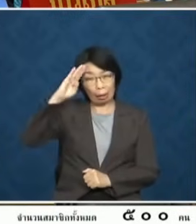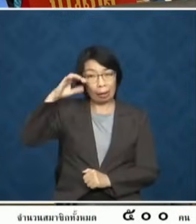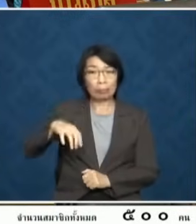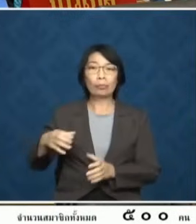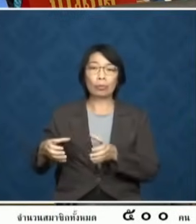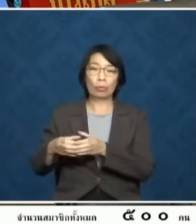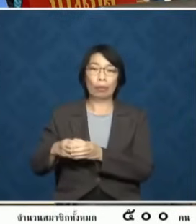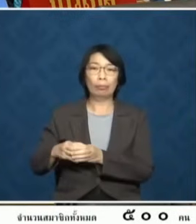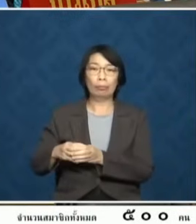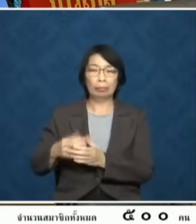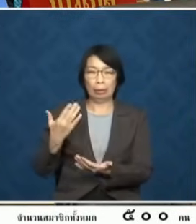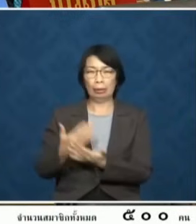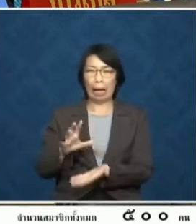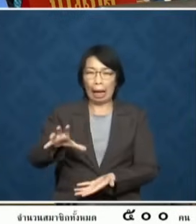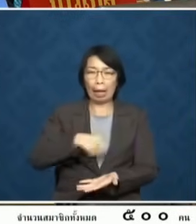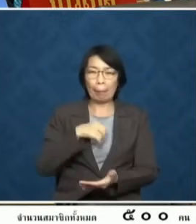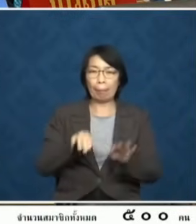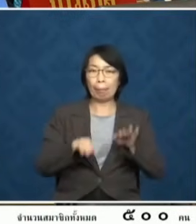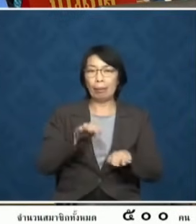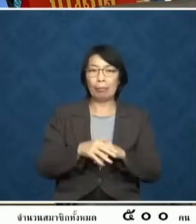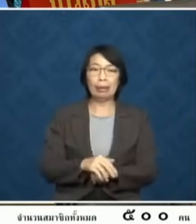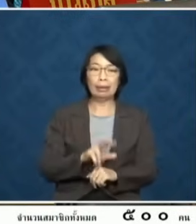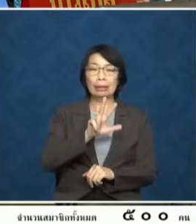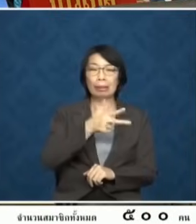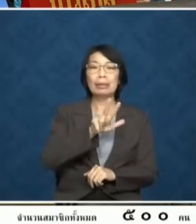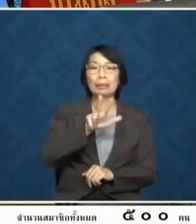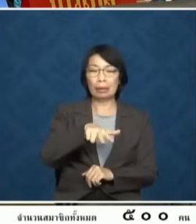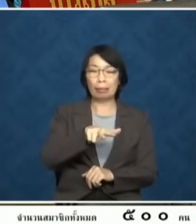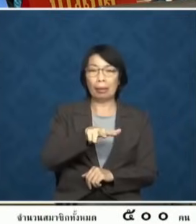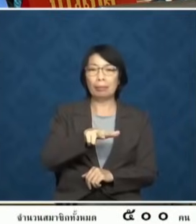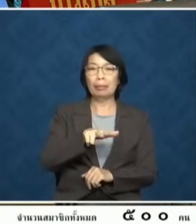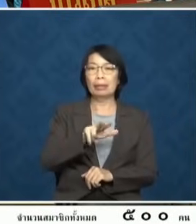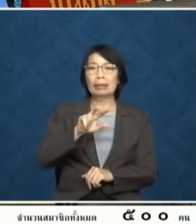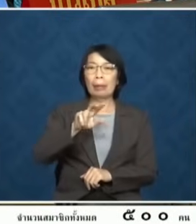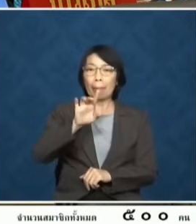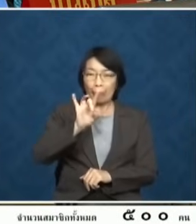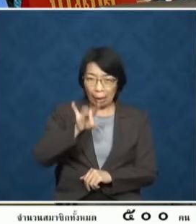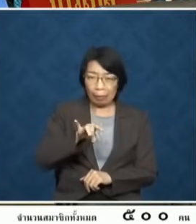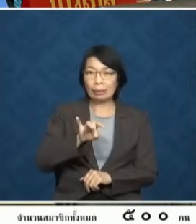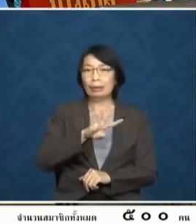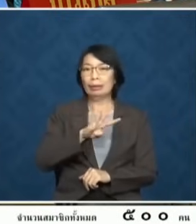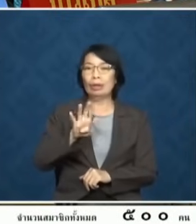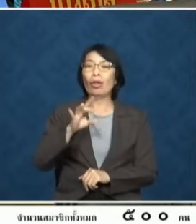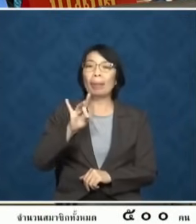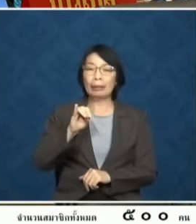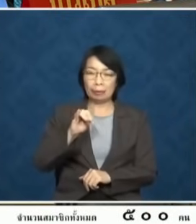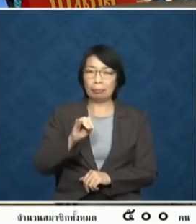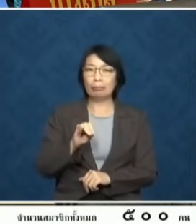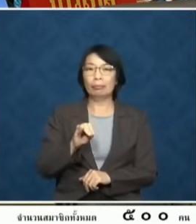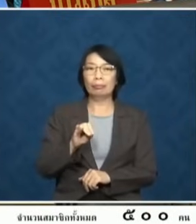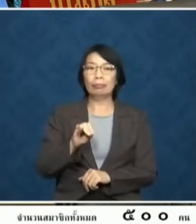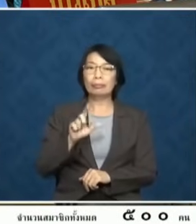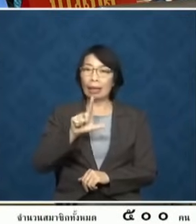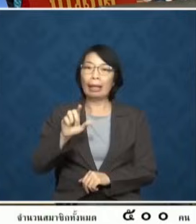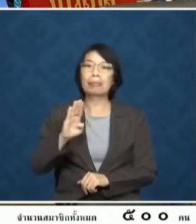ๆ3,4 180ล้านบาทแล้วเงินเหล่านี้ 30,000